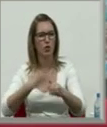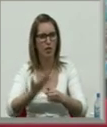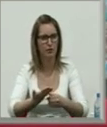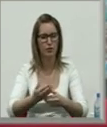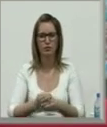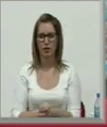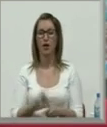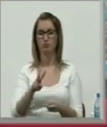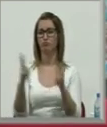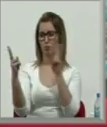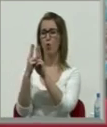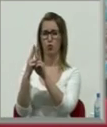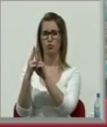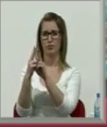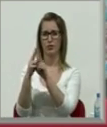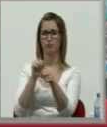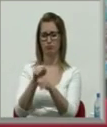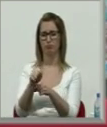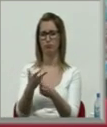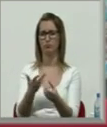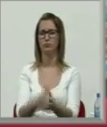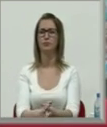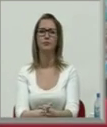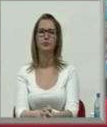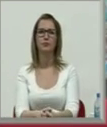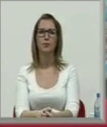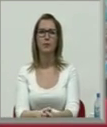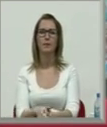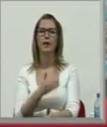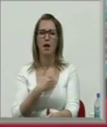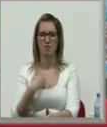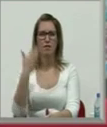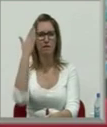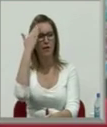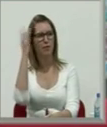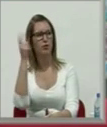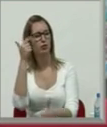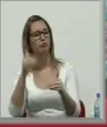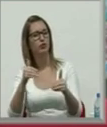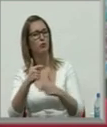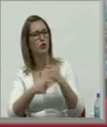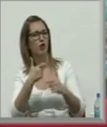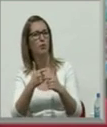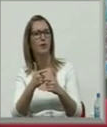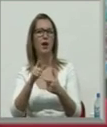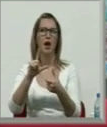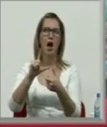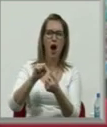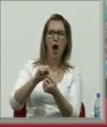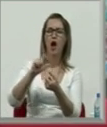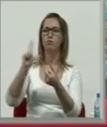takimi porozumieniami, tak żebyśmy my jasno wiedzieli, co do nas należy, a w którym momencie pracodawca służy